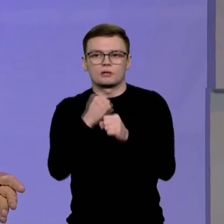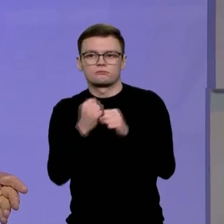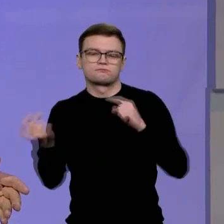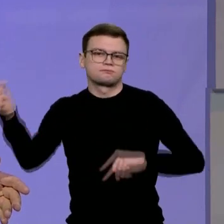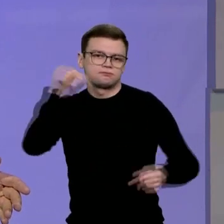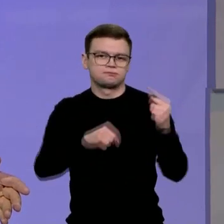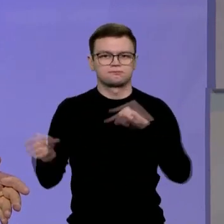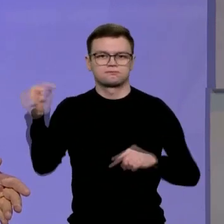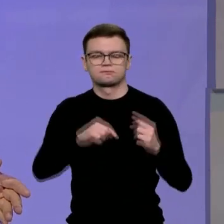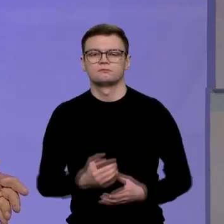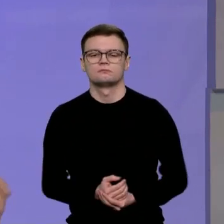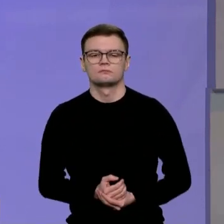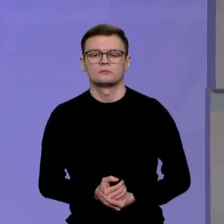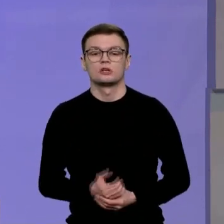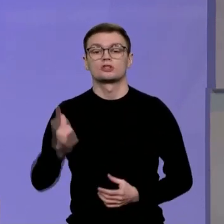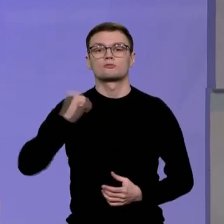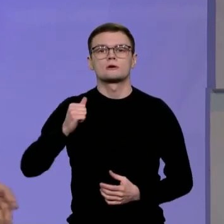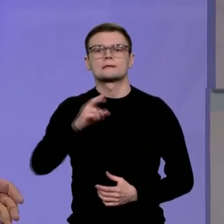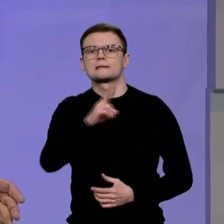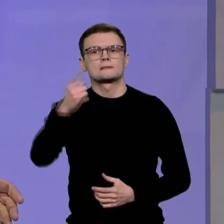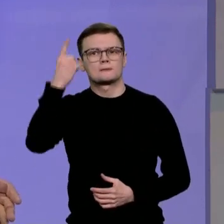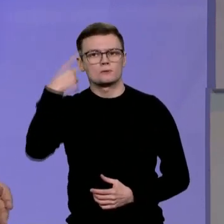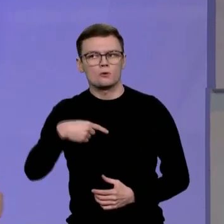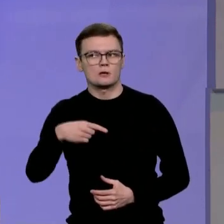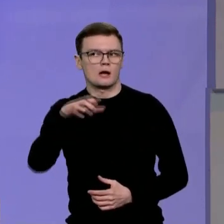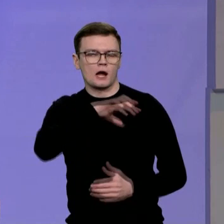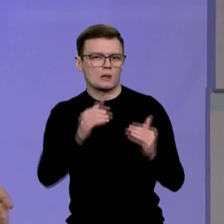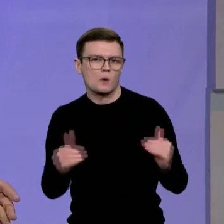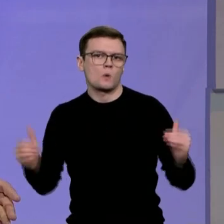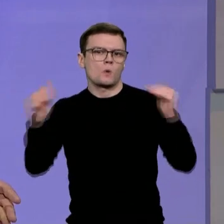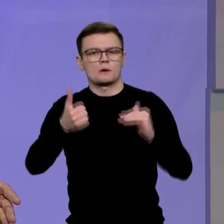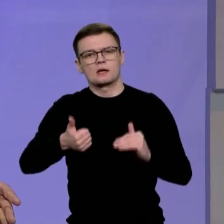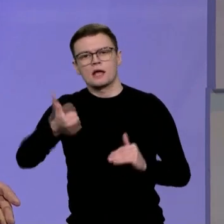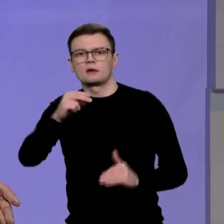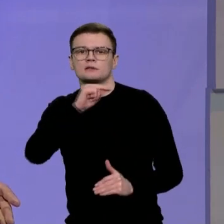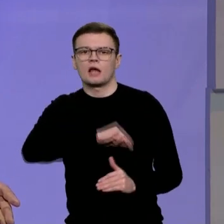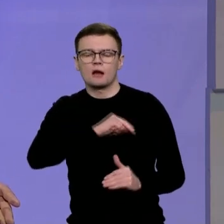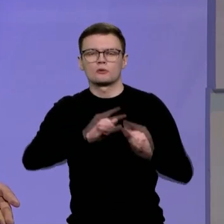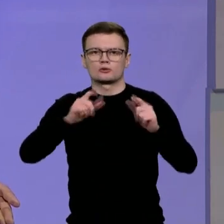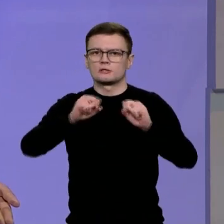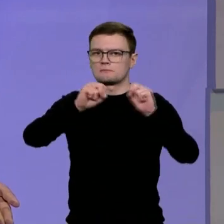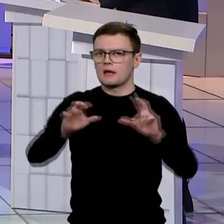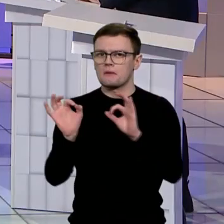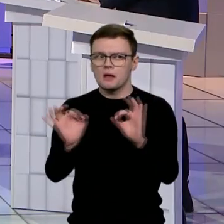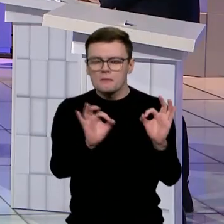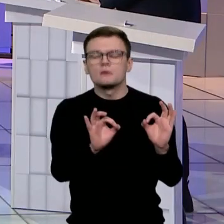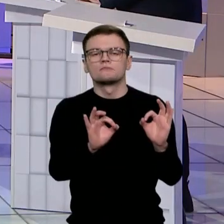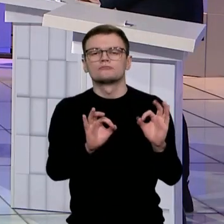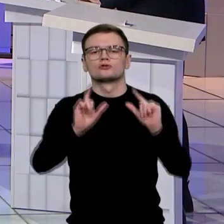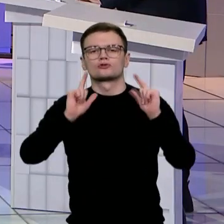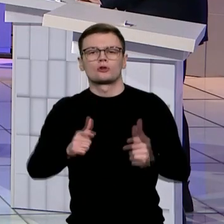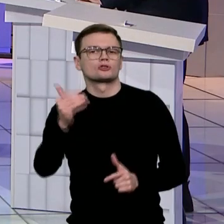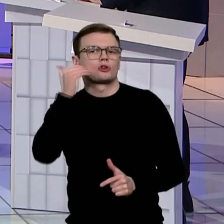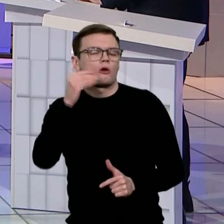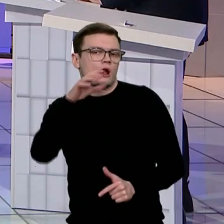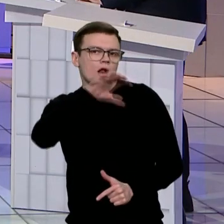nori kvalifikuoto darbo, didesnių atlyginimų ir yra geri specialistai. Ir Šiauliuose atlyginimai, patikėkite, yra, nežinau, už